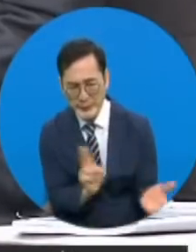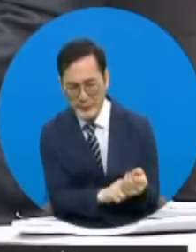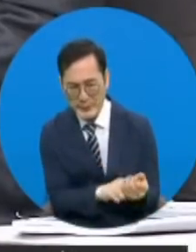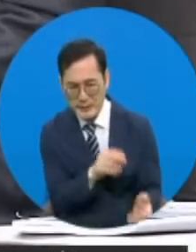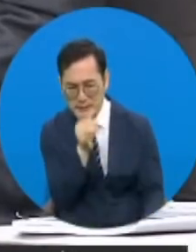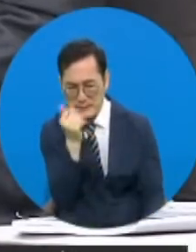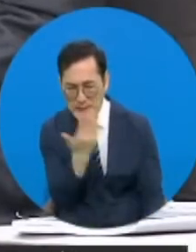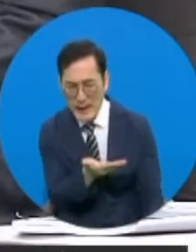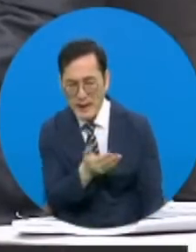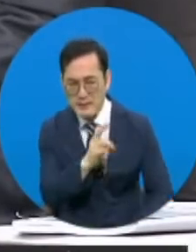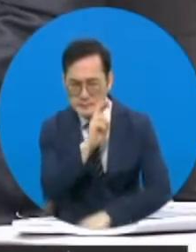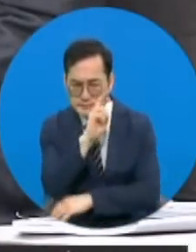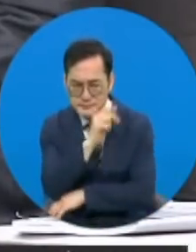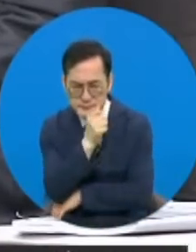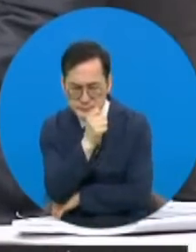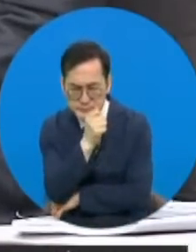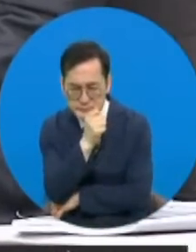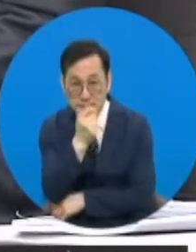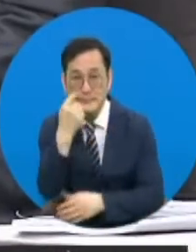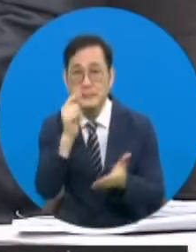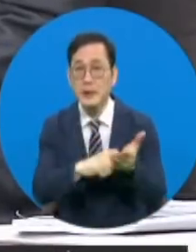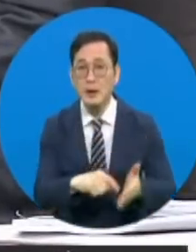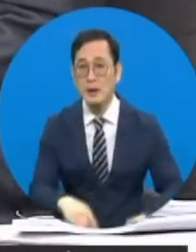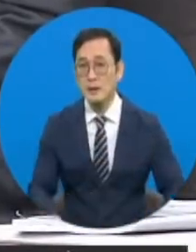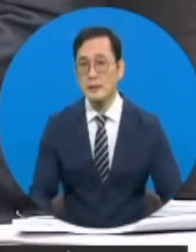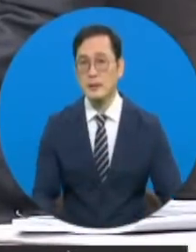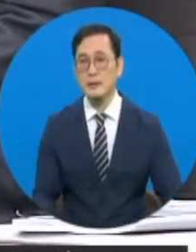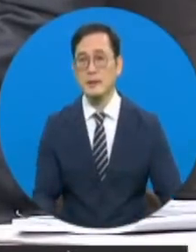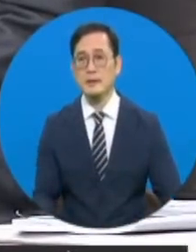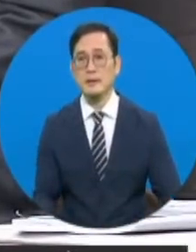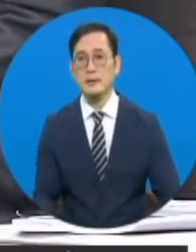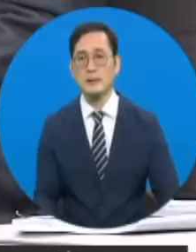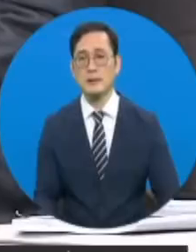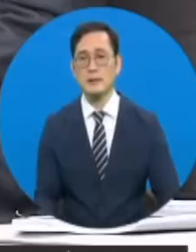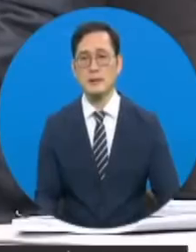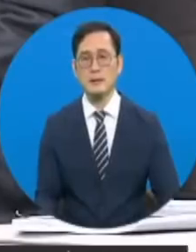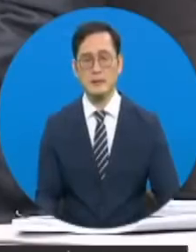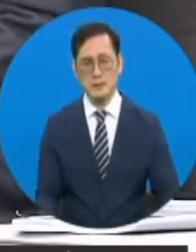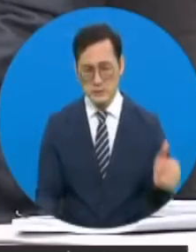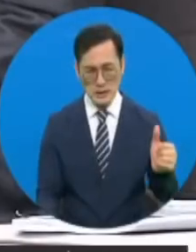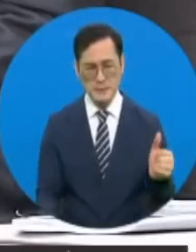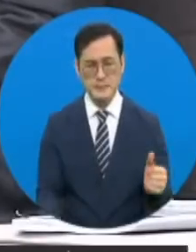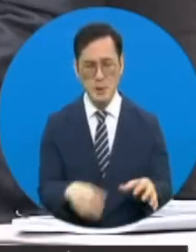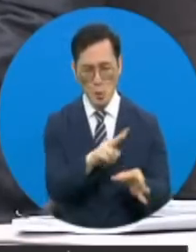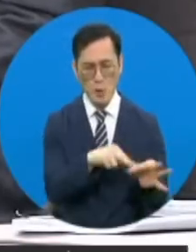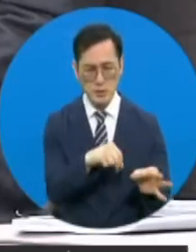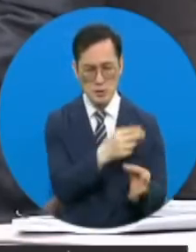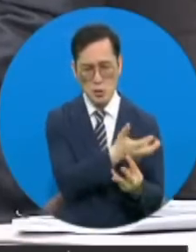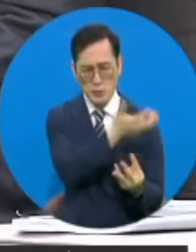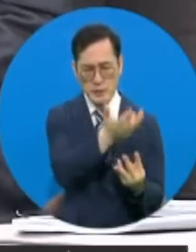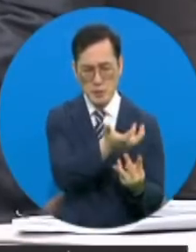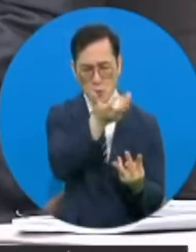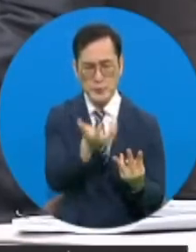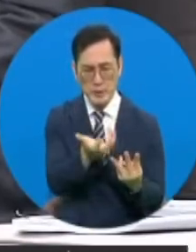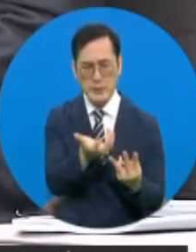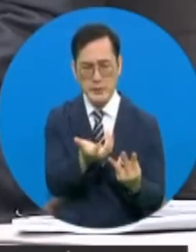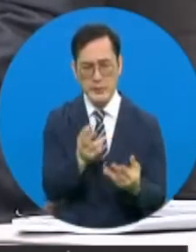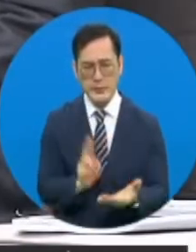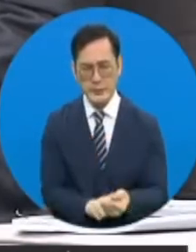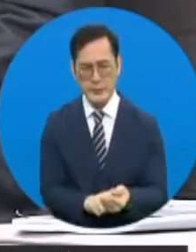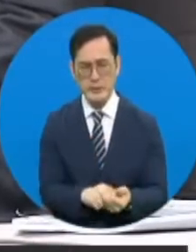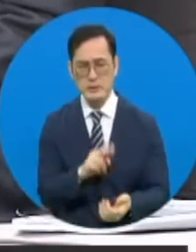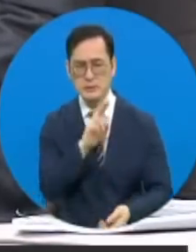대해서 감시를 하던 A3 모임 기관인데 그 fiu에서 일단은 비정상적이다라고 본 것은 뭔가